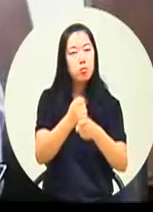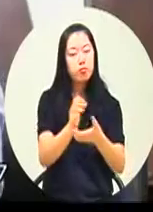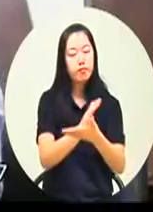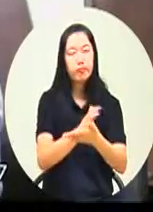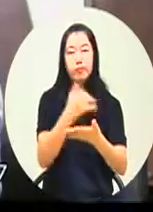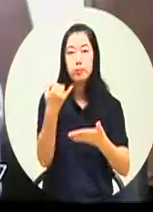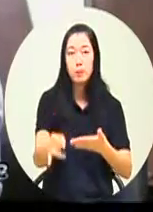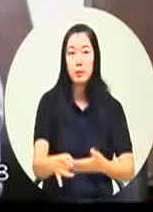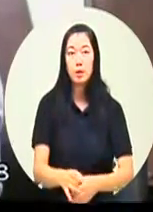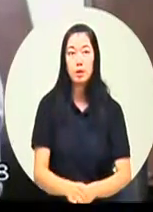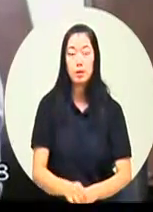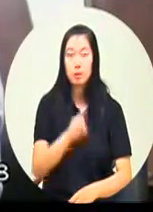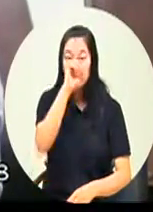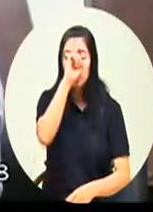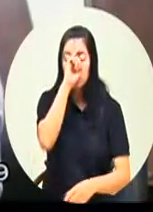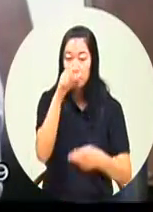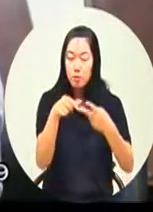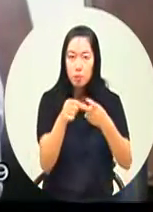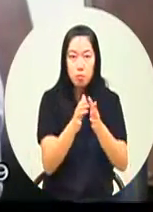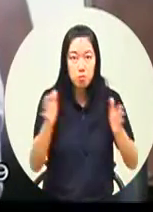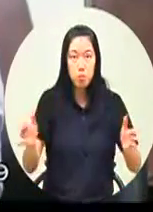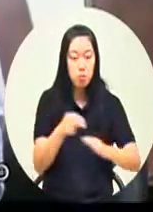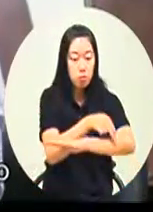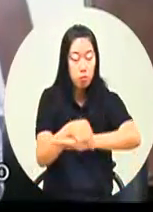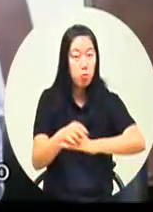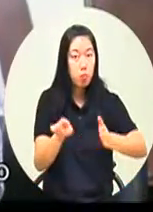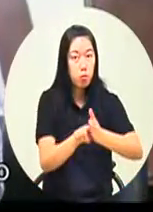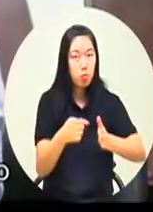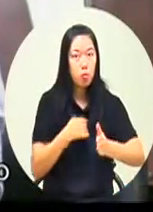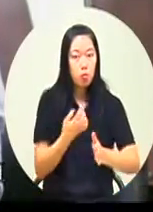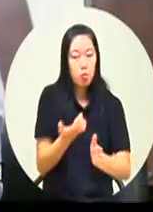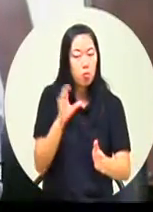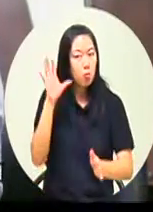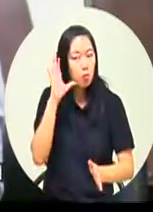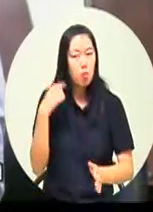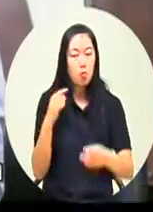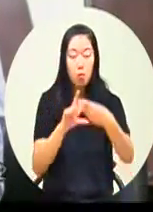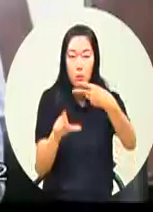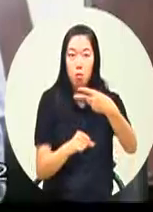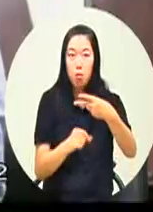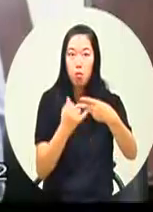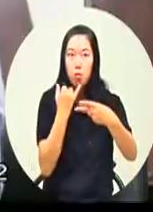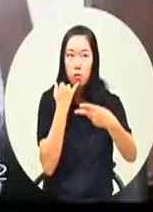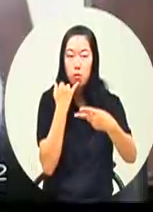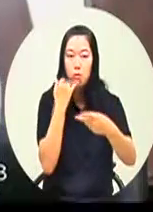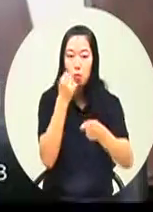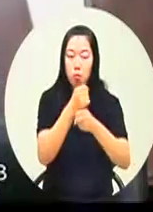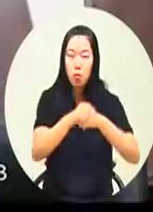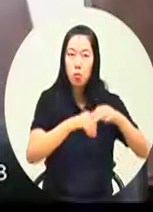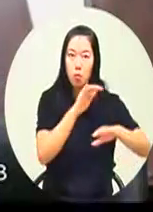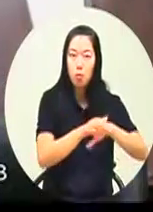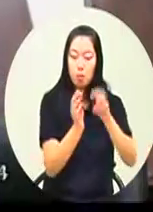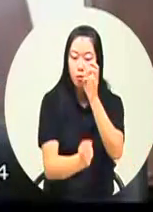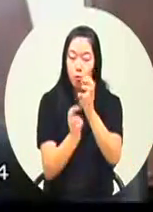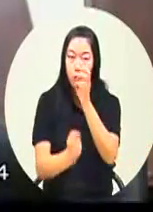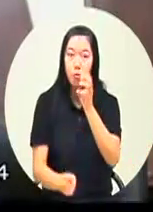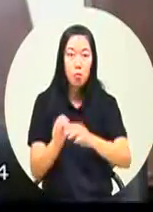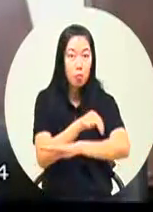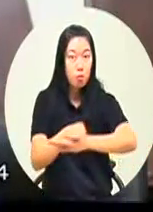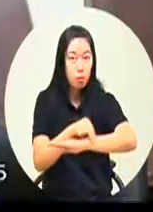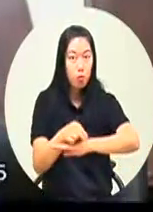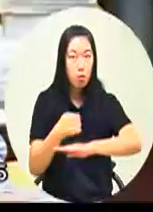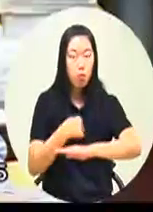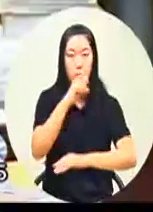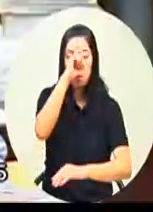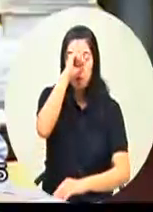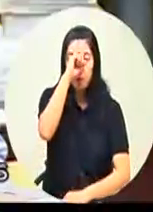那么希望第二阶段在设计的时候，刚刚听你的报告，在2月份会完成细部设计。那是不是请局长能够